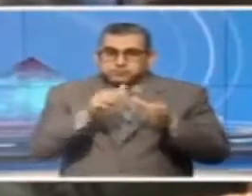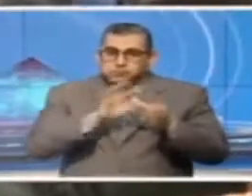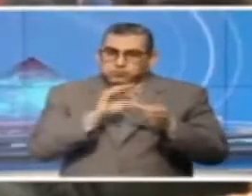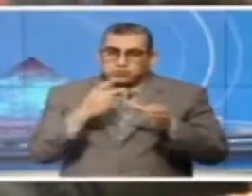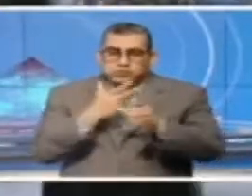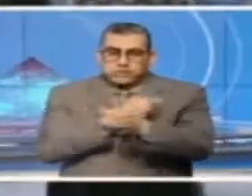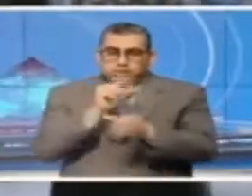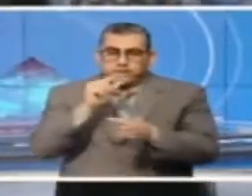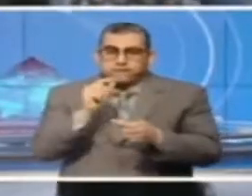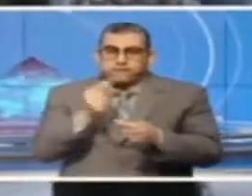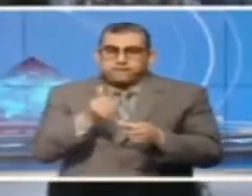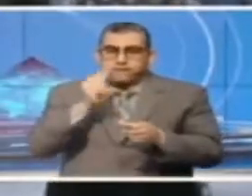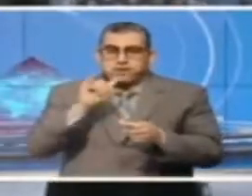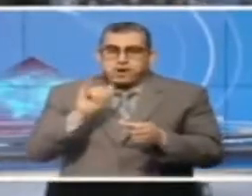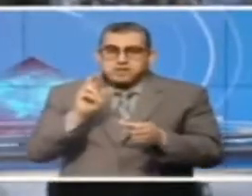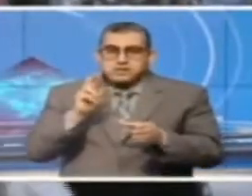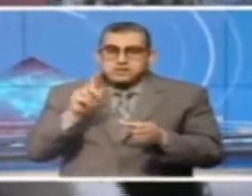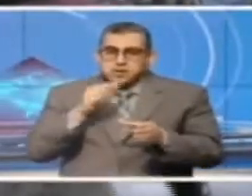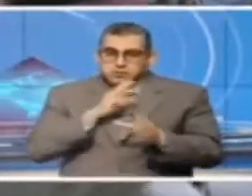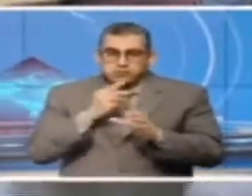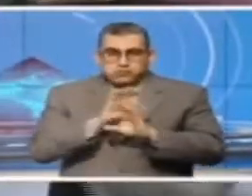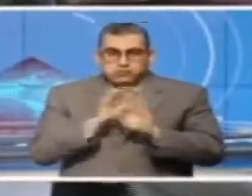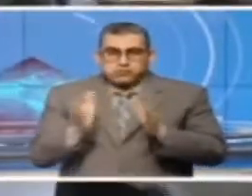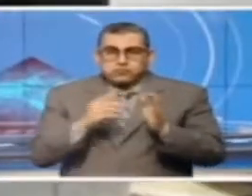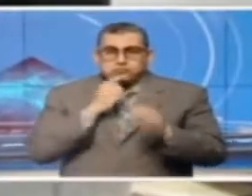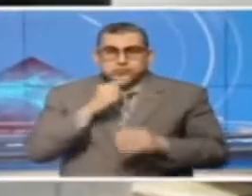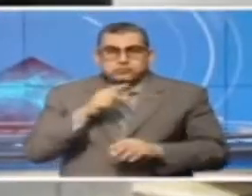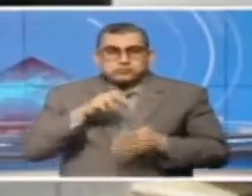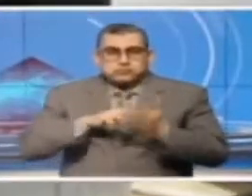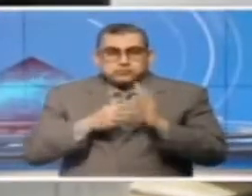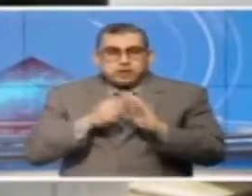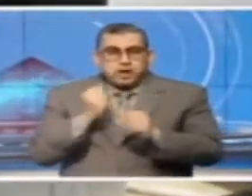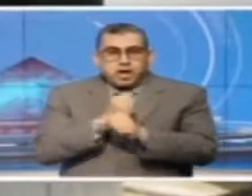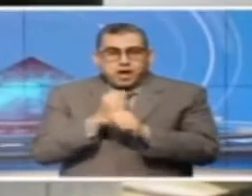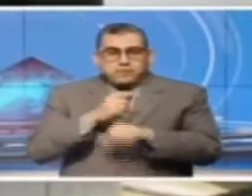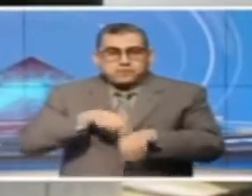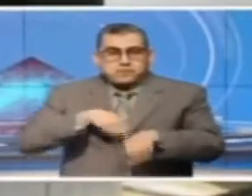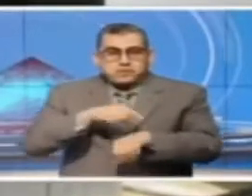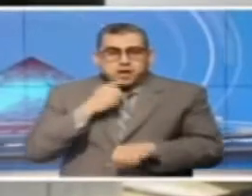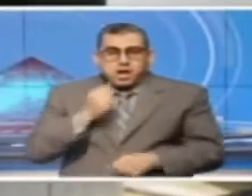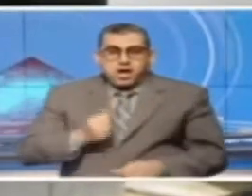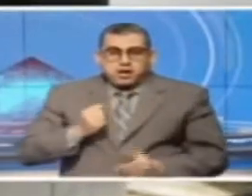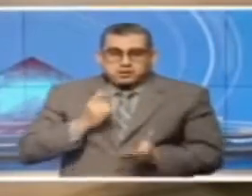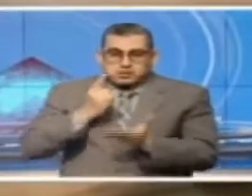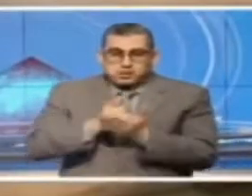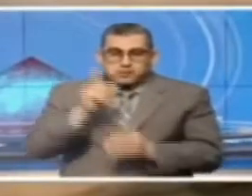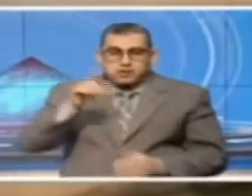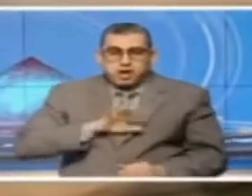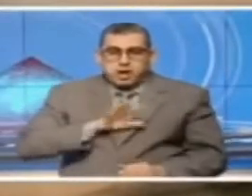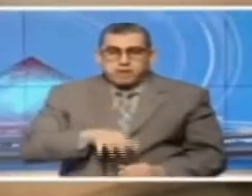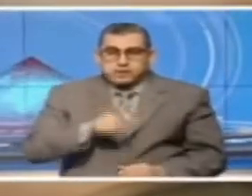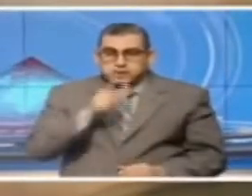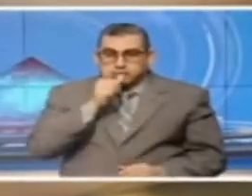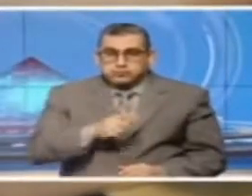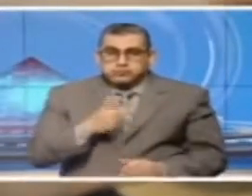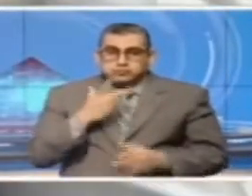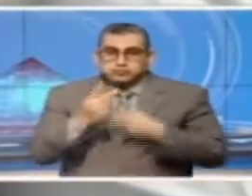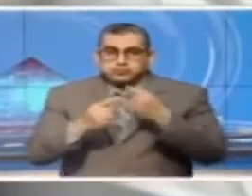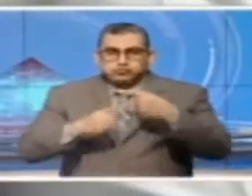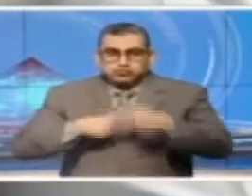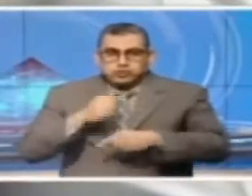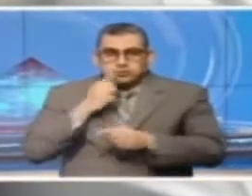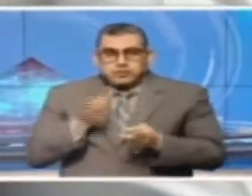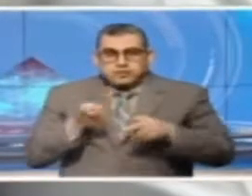ليها الفايزر. إجراءات احترازية ووقائية تتم على مدار الساعة بمحطة سكك حديد مصر خلال عمليات التطعيم، إضافة